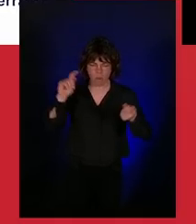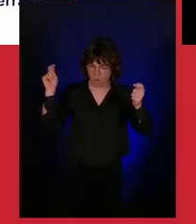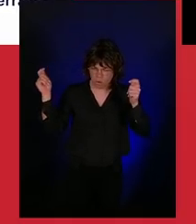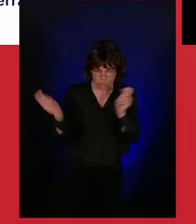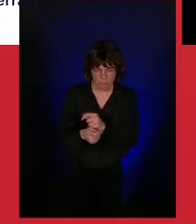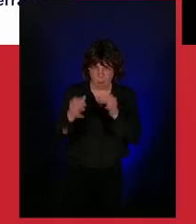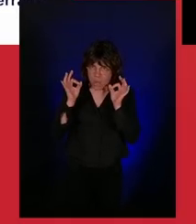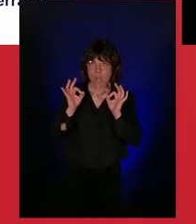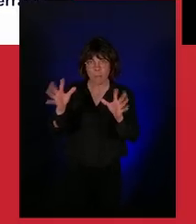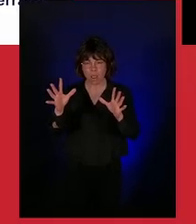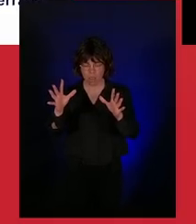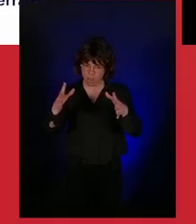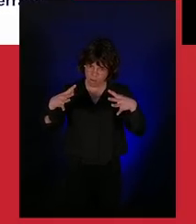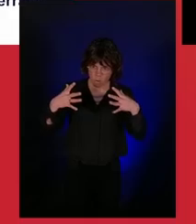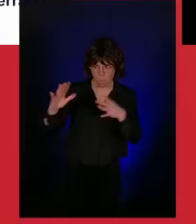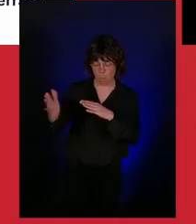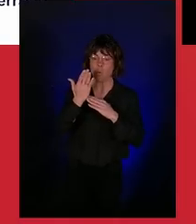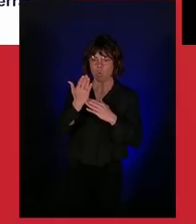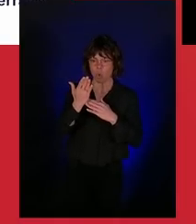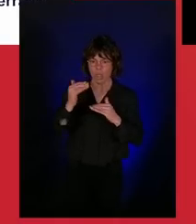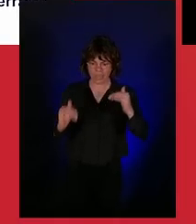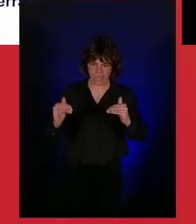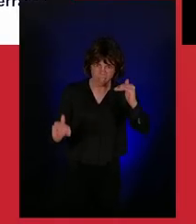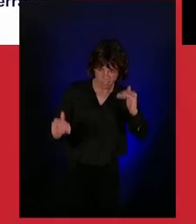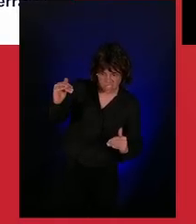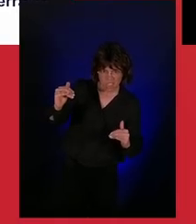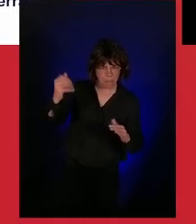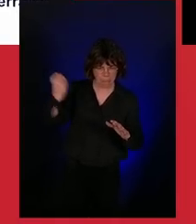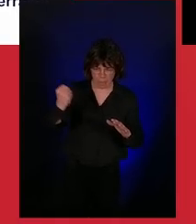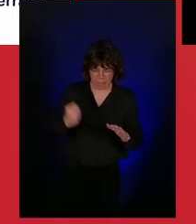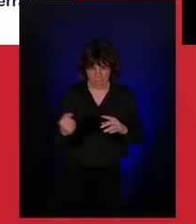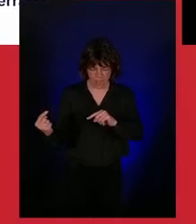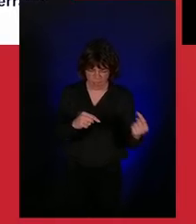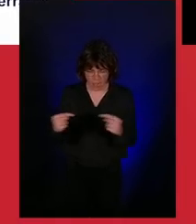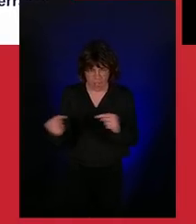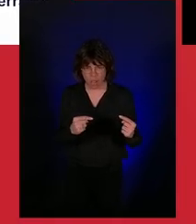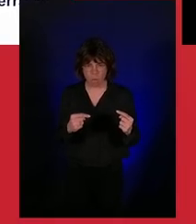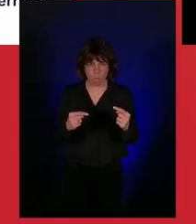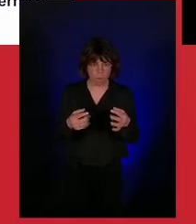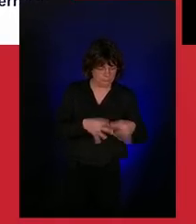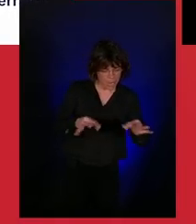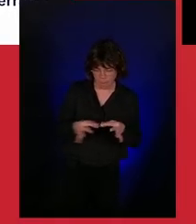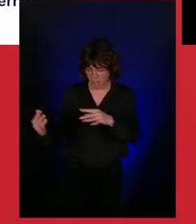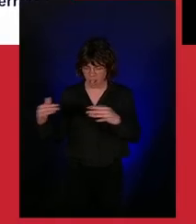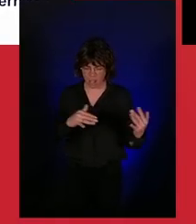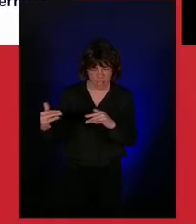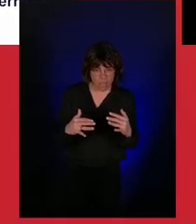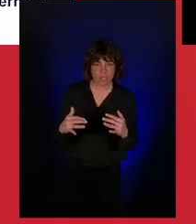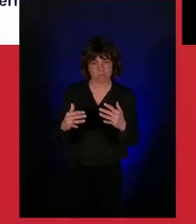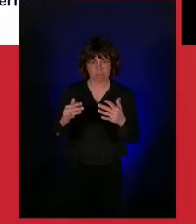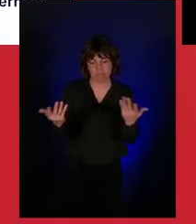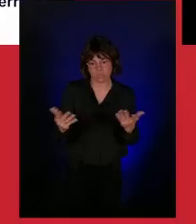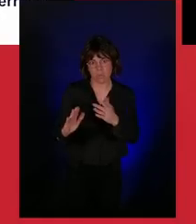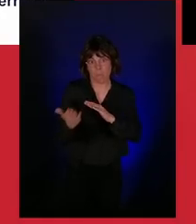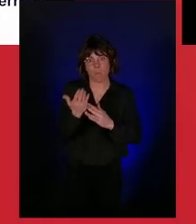actuels du climat renforcent de plus en plus les inégalités, les tensions, les affrontements entre les nations et impacteront au final